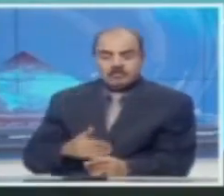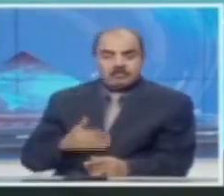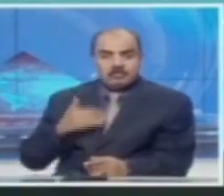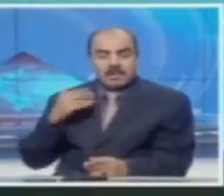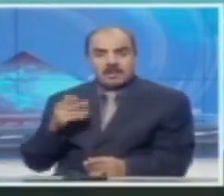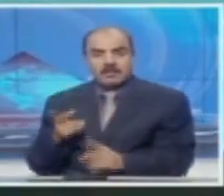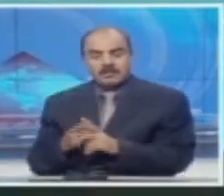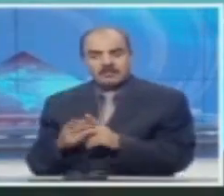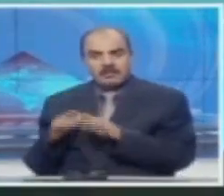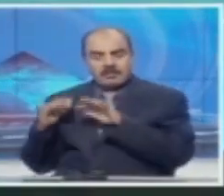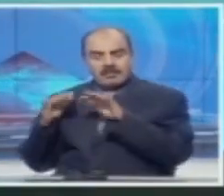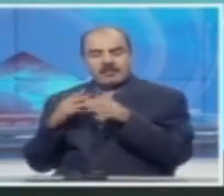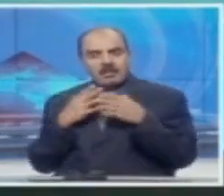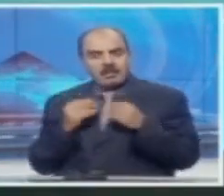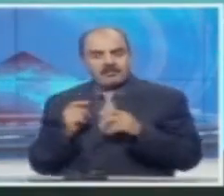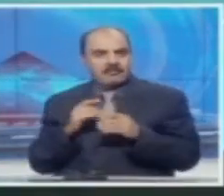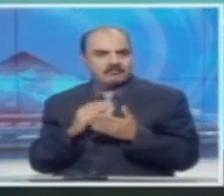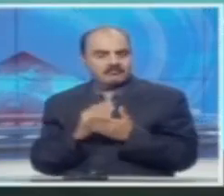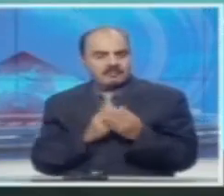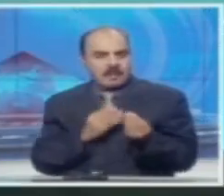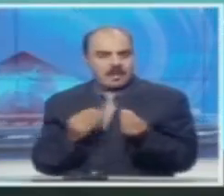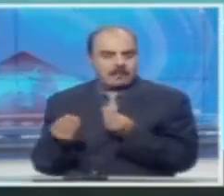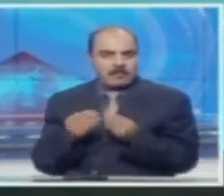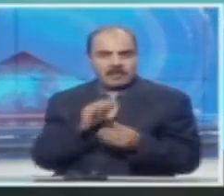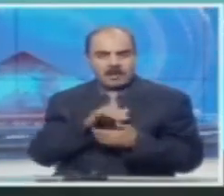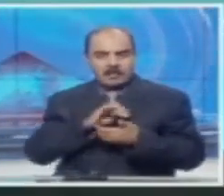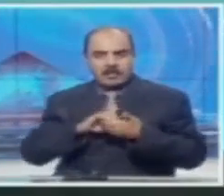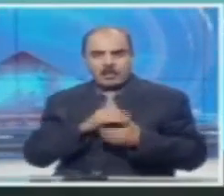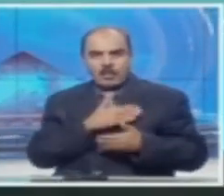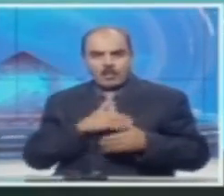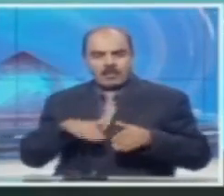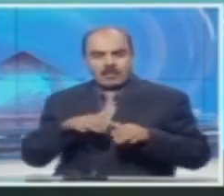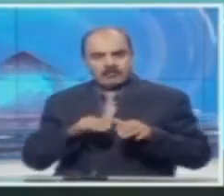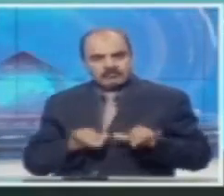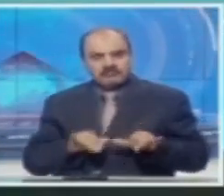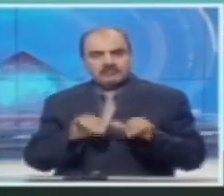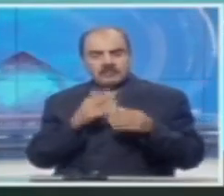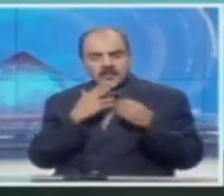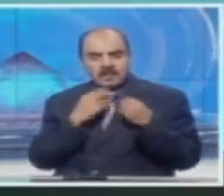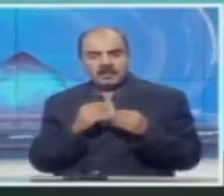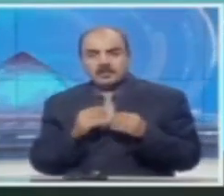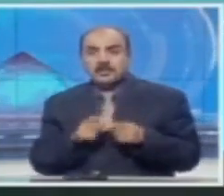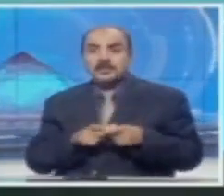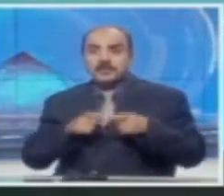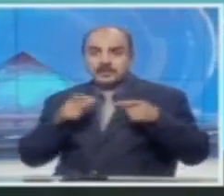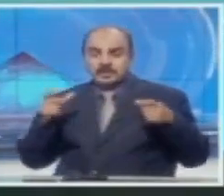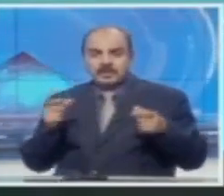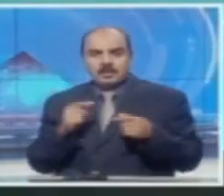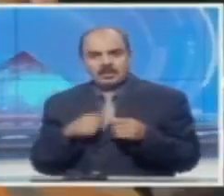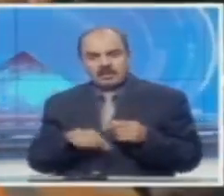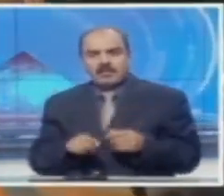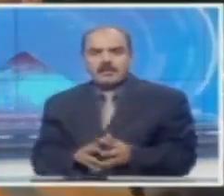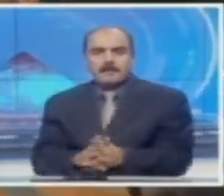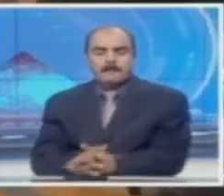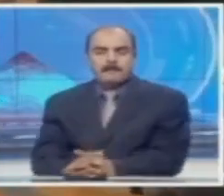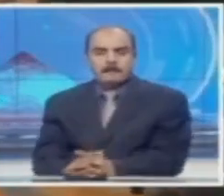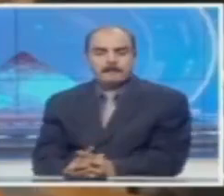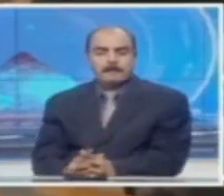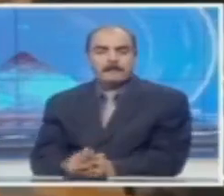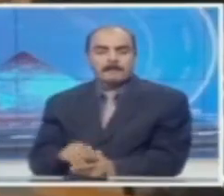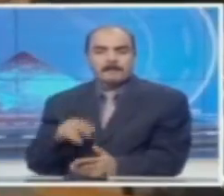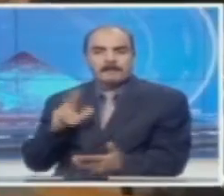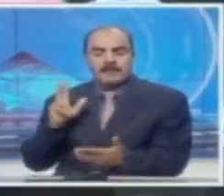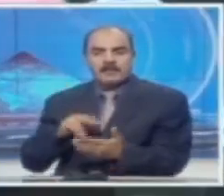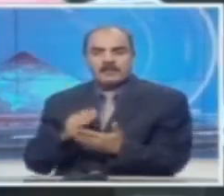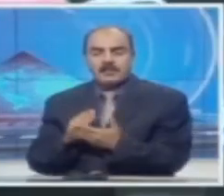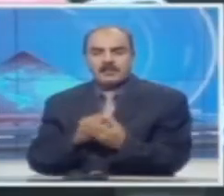ان احنا نجذب اكبر عدد من السياح في اطار خطة الدولة للحصول على اكبر عدد من السياح خلال الفترة القادمة. اعتماد المنشآت